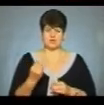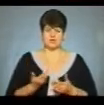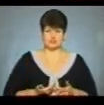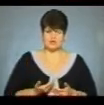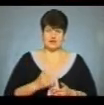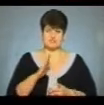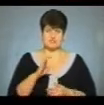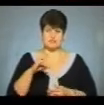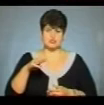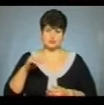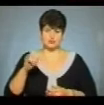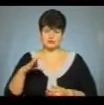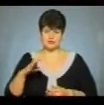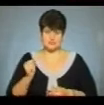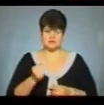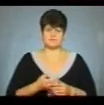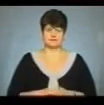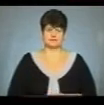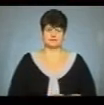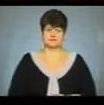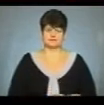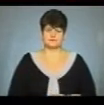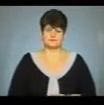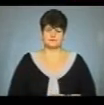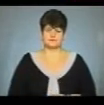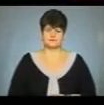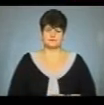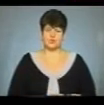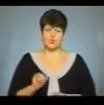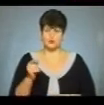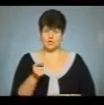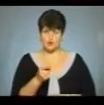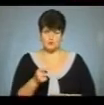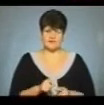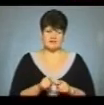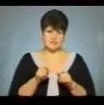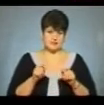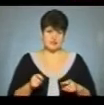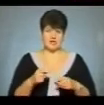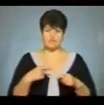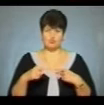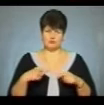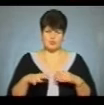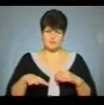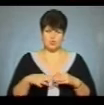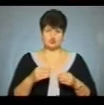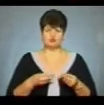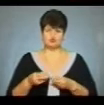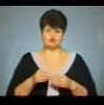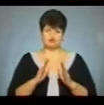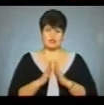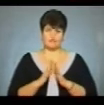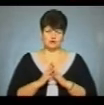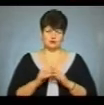зробили під час міжнародного кінофоруму «Кінохвиля». У Тернополі відкрили футбольний майданчик із штучною травою та